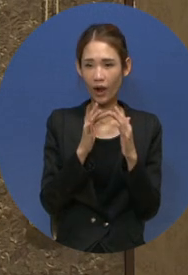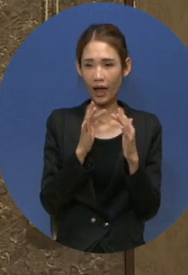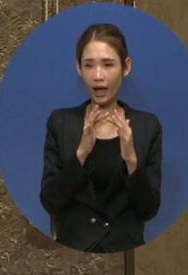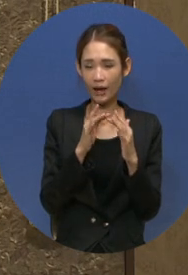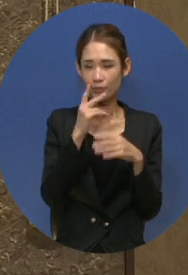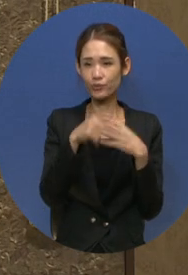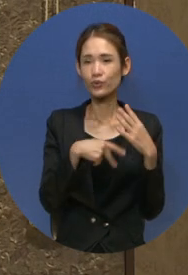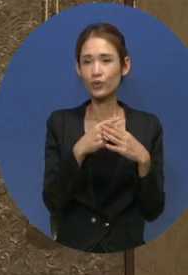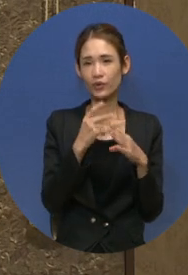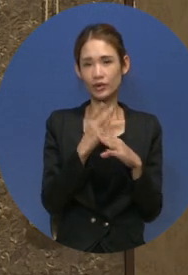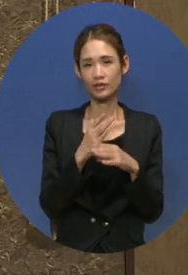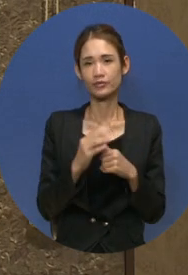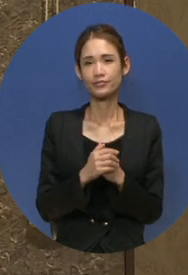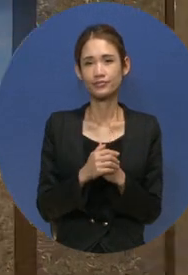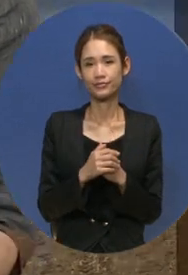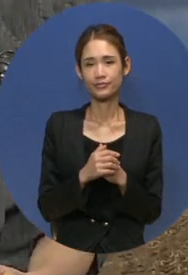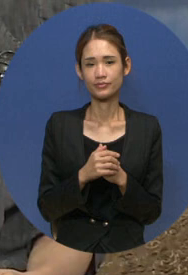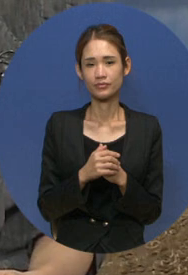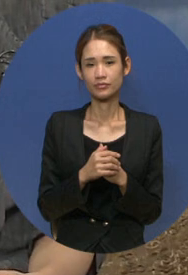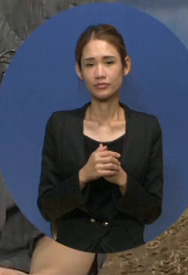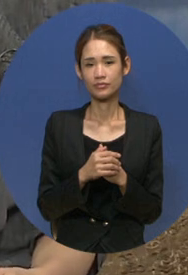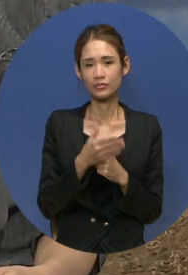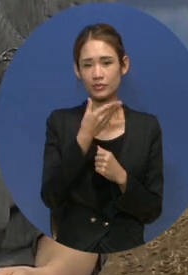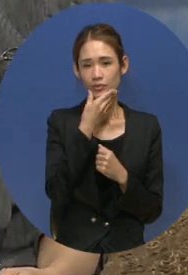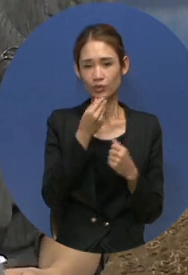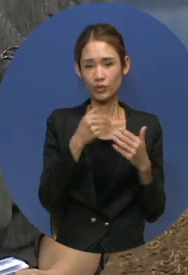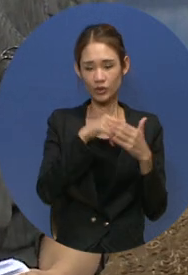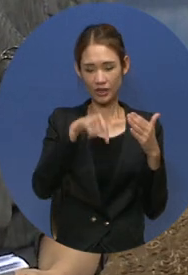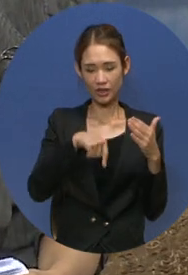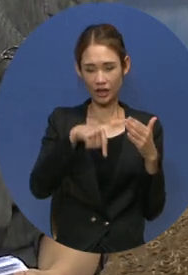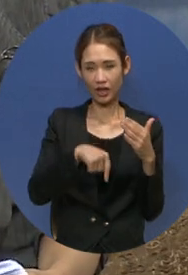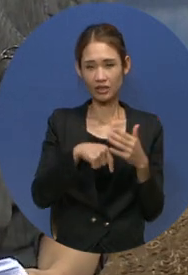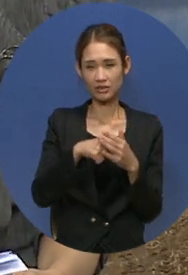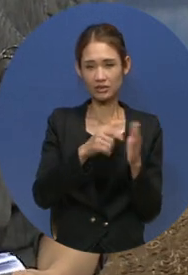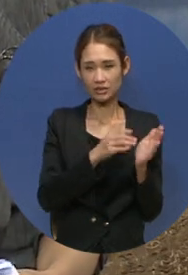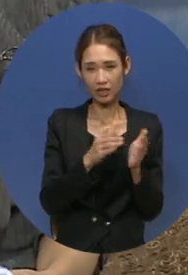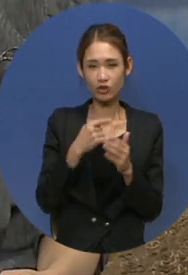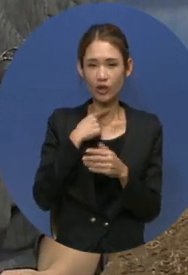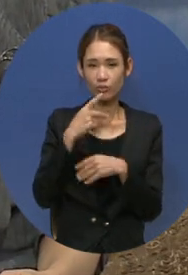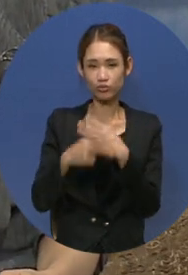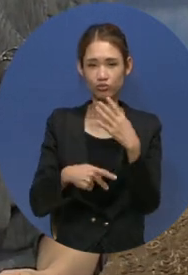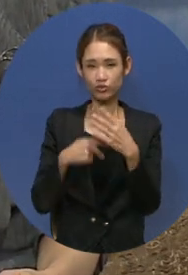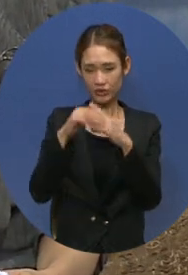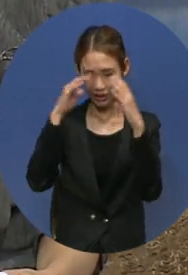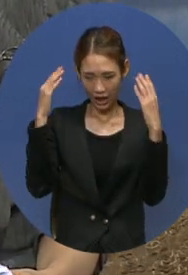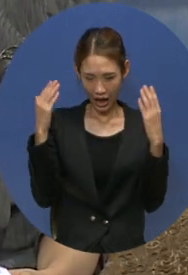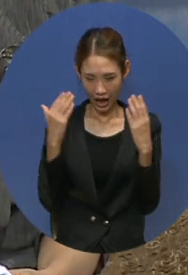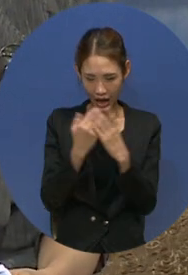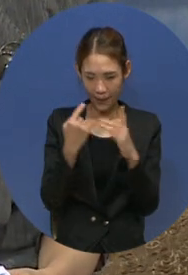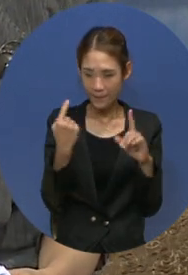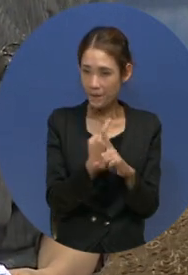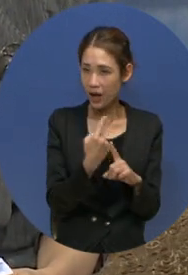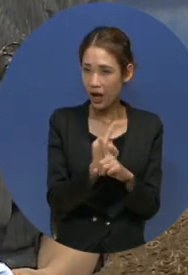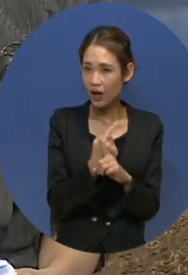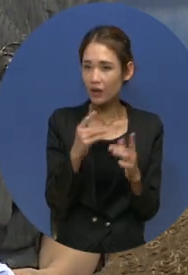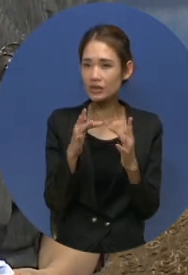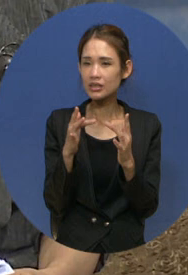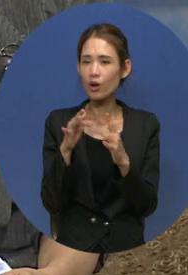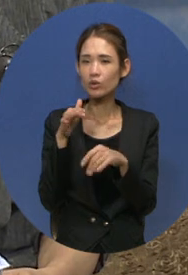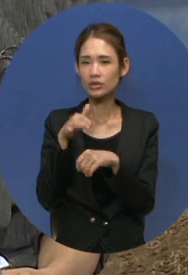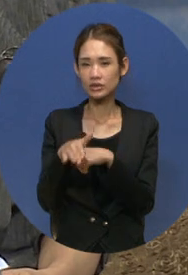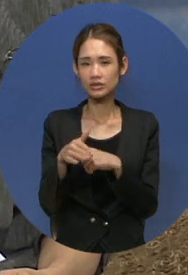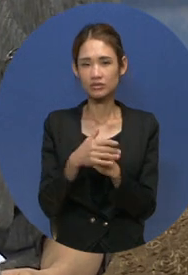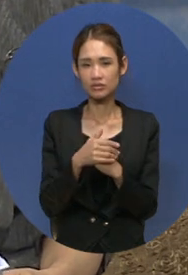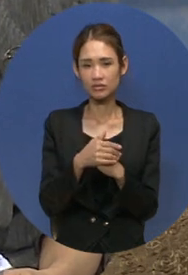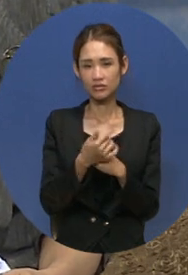있는 것도 있고요. 그러니까 이 복지관 내에서 진행하던 프로그램들을 전부 온라인화 해서 그렇게